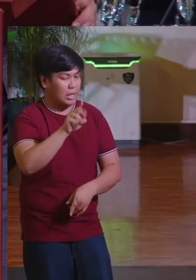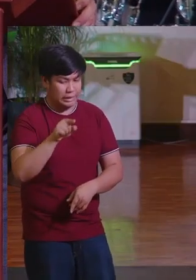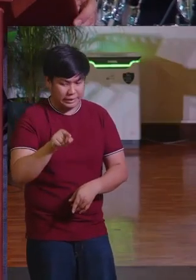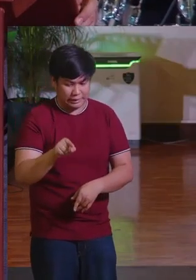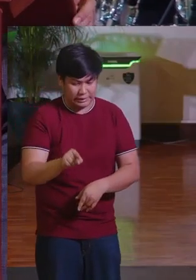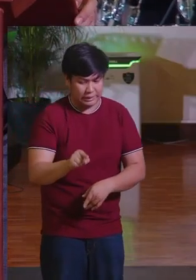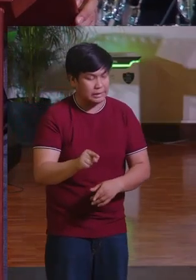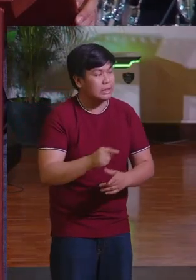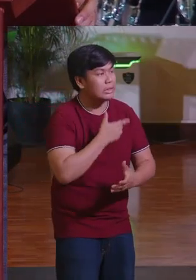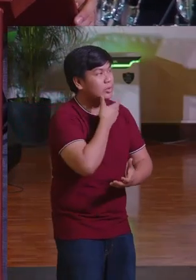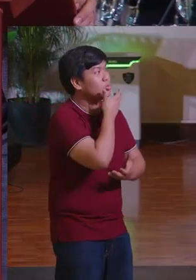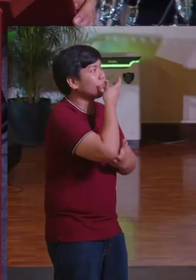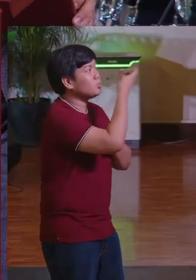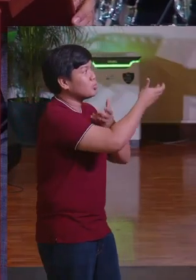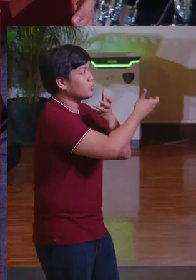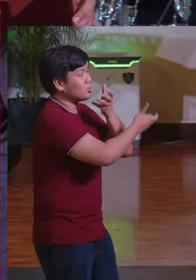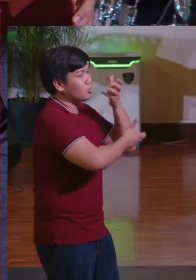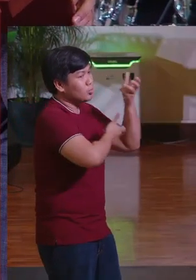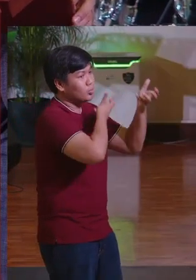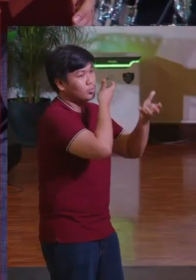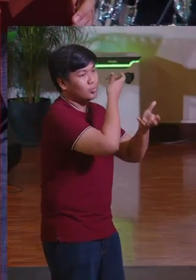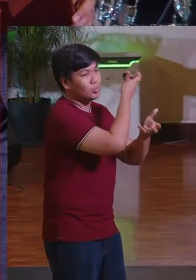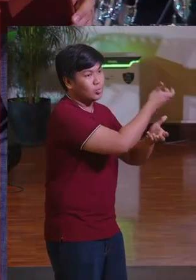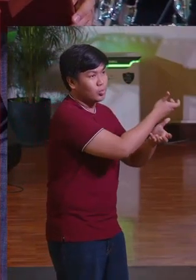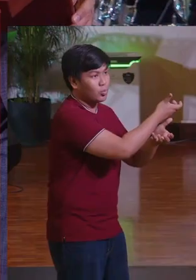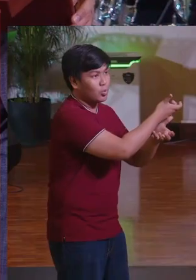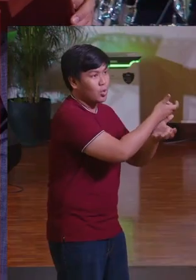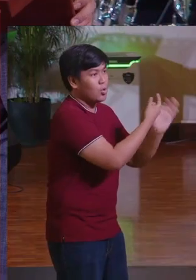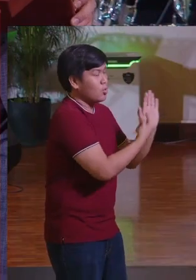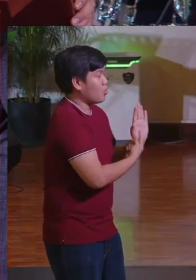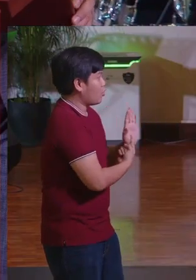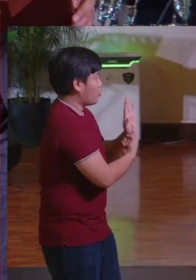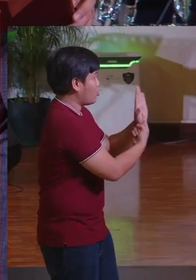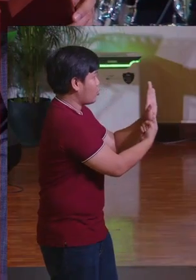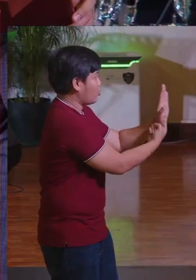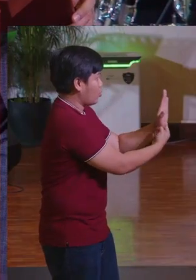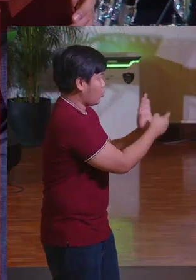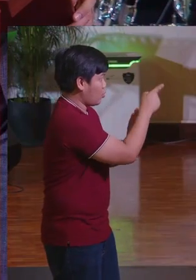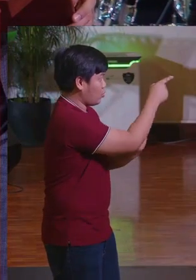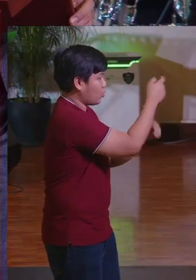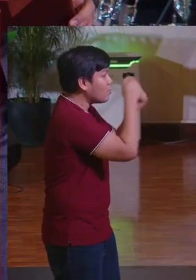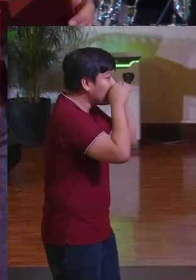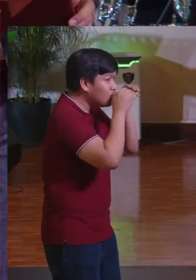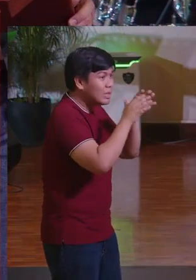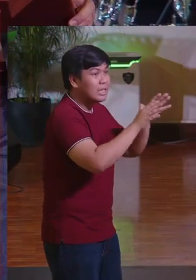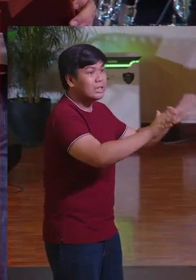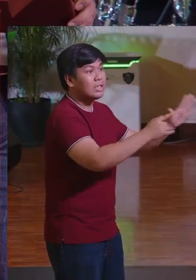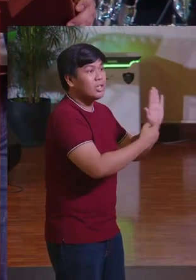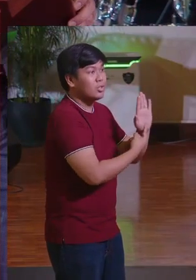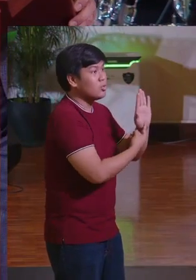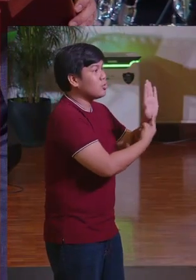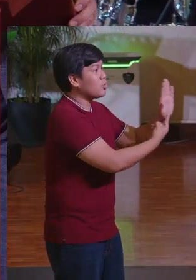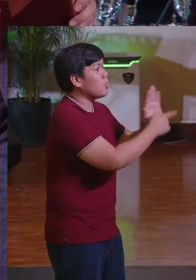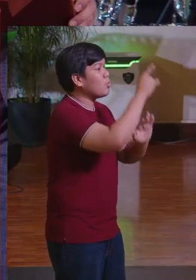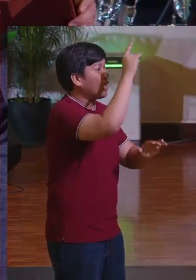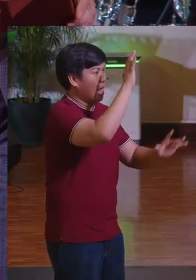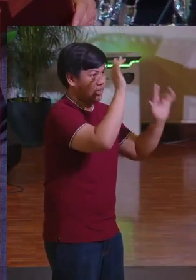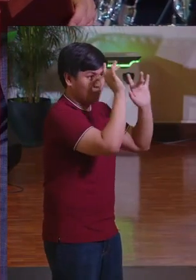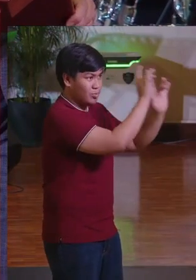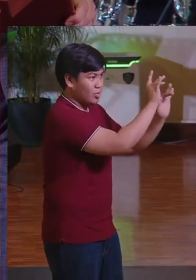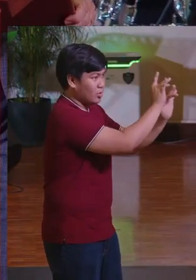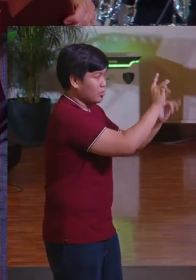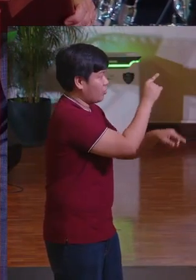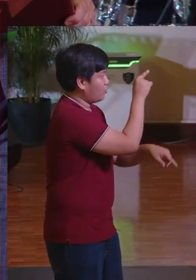kanyang pagkakamali ay maging totoong biyaya at pakita rin po ang habag ng Diyos para sa